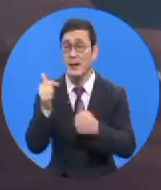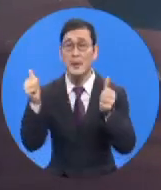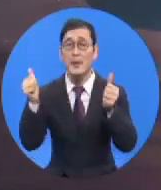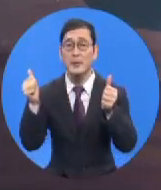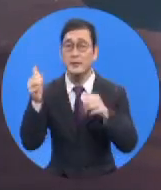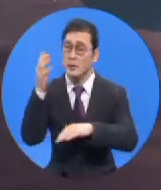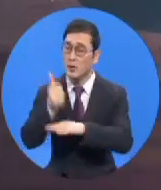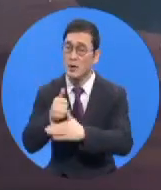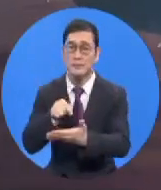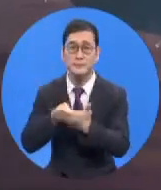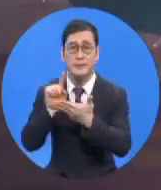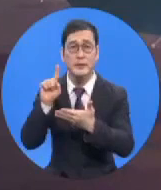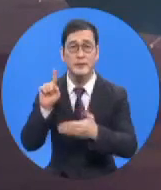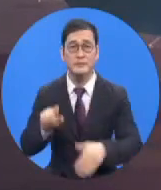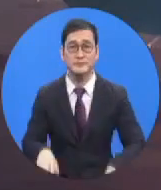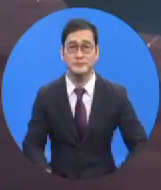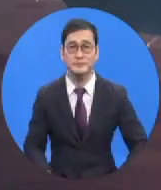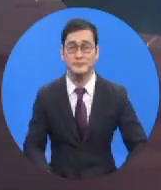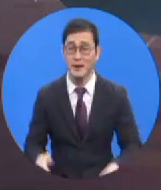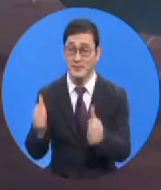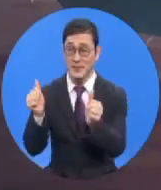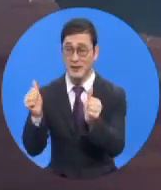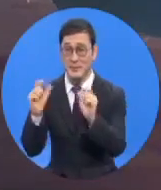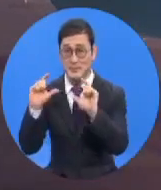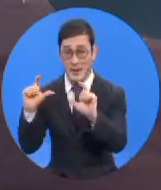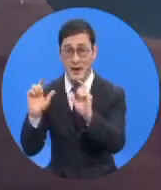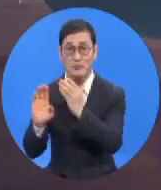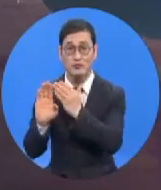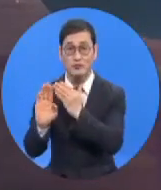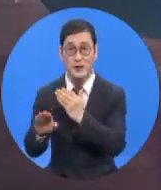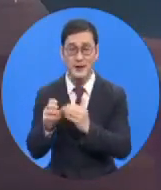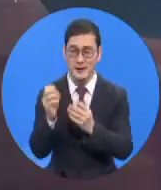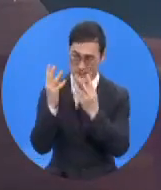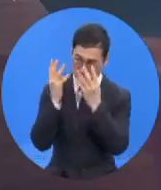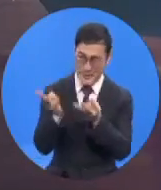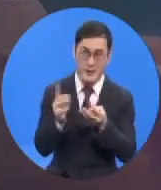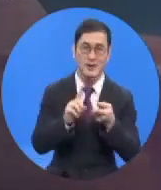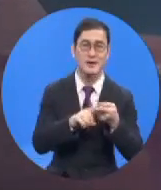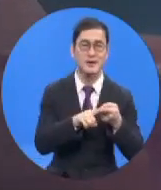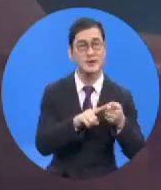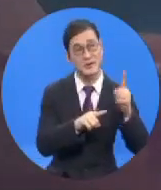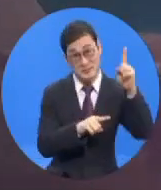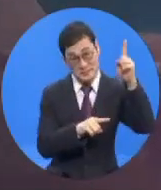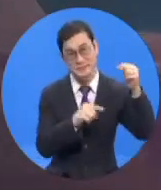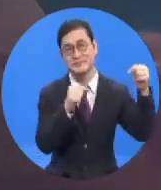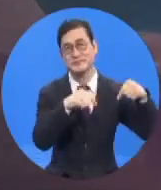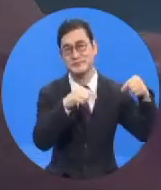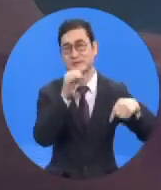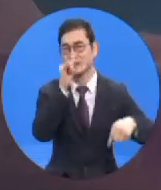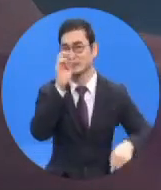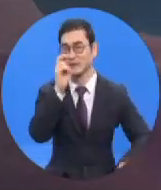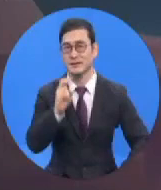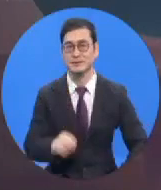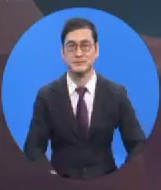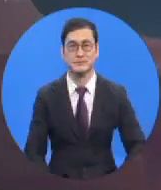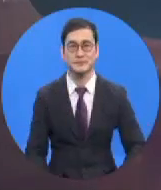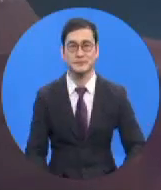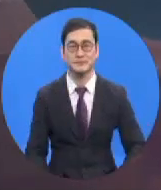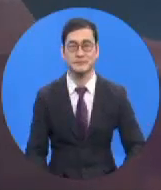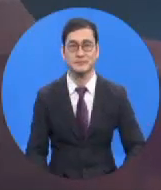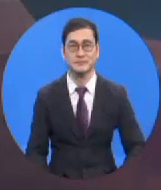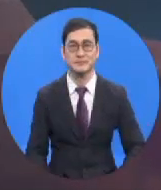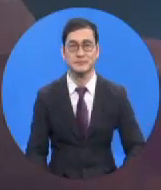판결 이후에 결국 사면 논의가 다시 수면 위로 떠오를 것이다 이런 전망이 나오고 있습니다. 며칠 뒤 있을 문재인